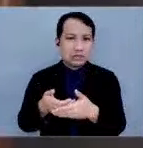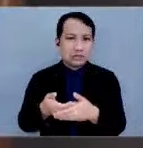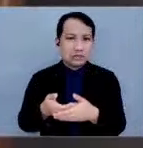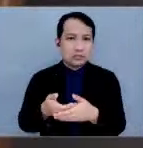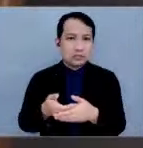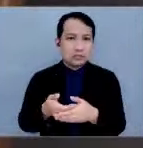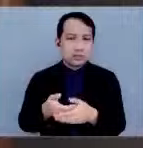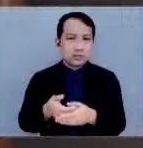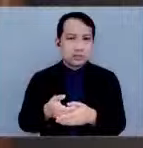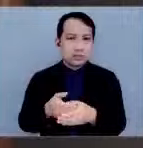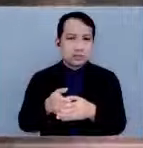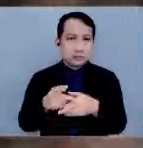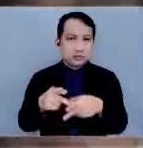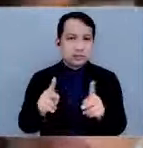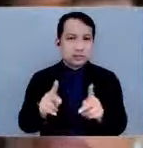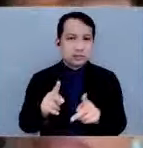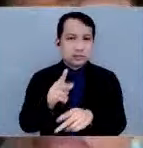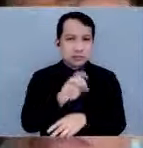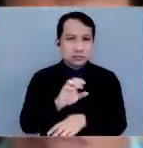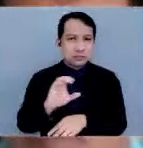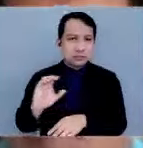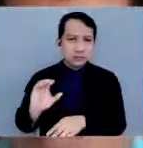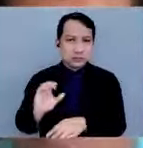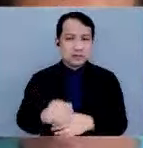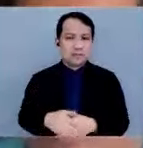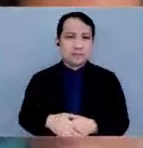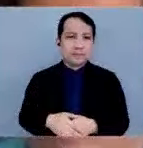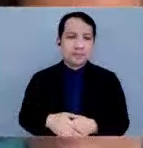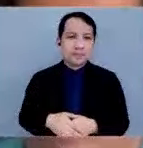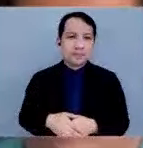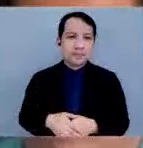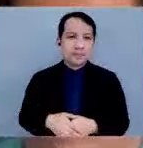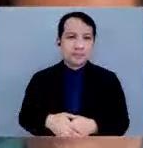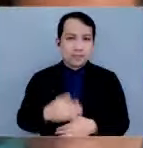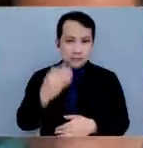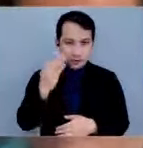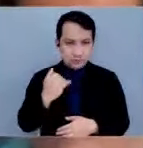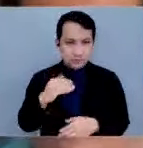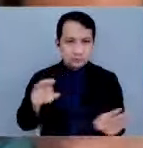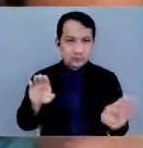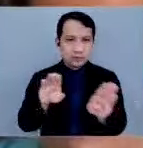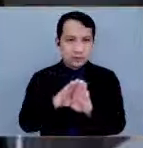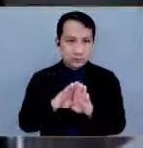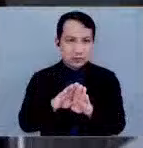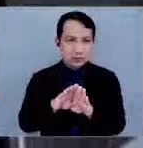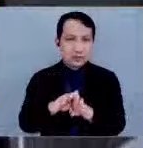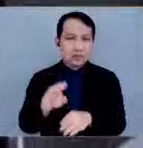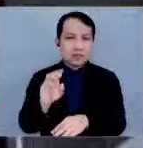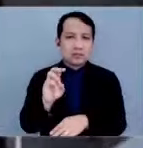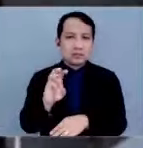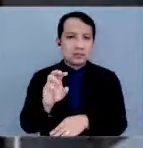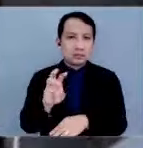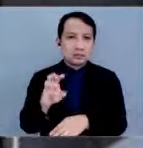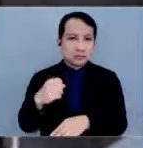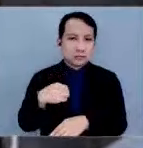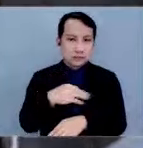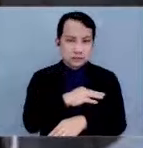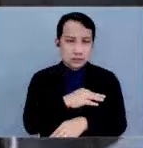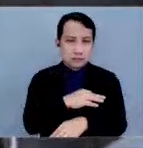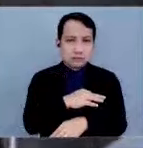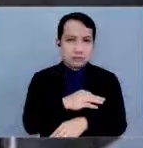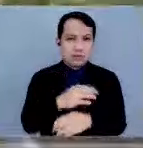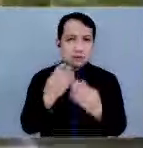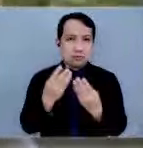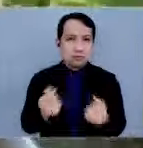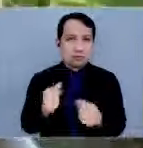environmental compliance certificate. Dahil sa pagpapasara ng resort, 16 na empleyado nito ang pansamantalang mawawala ng